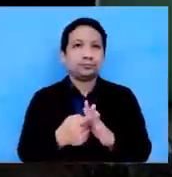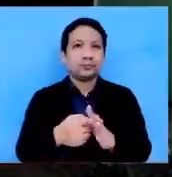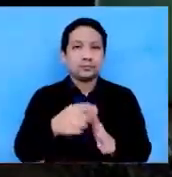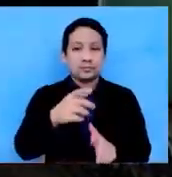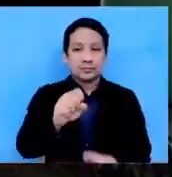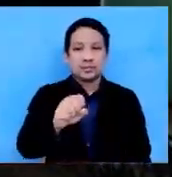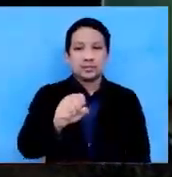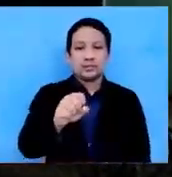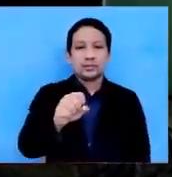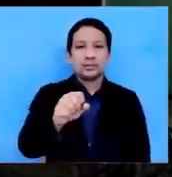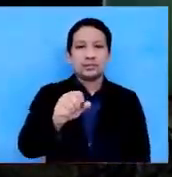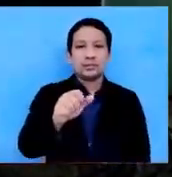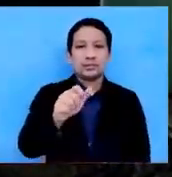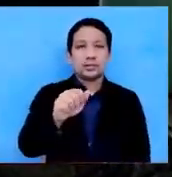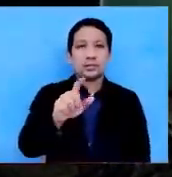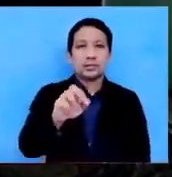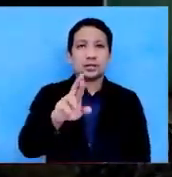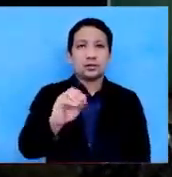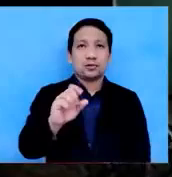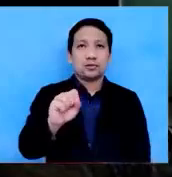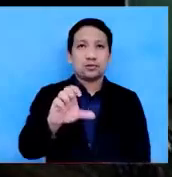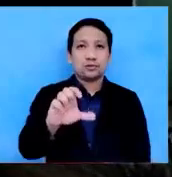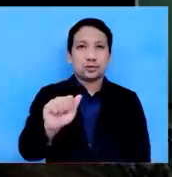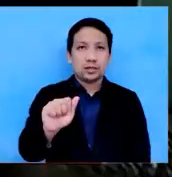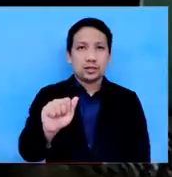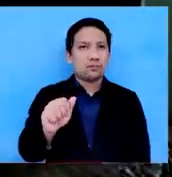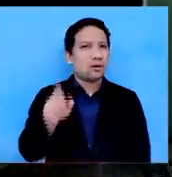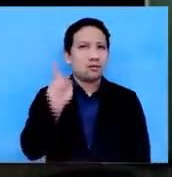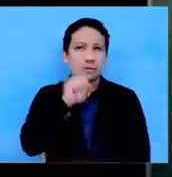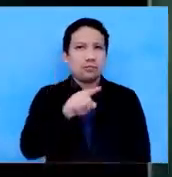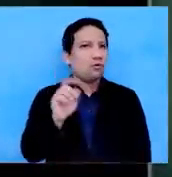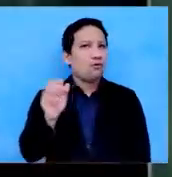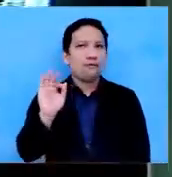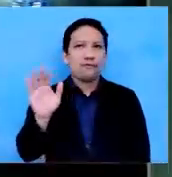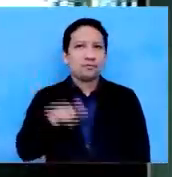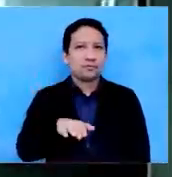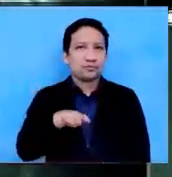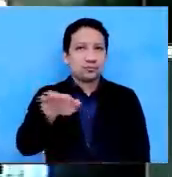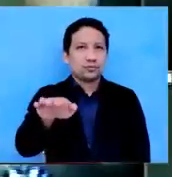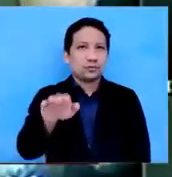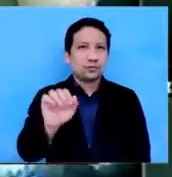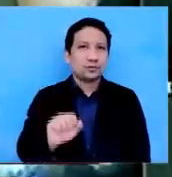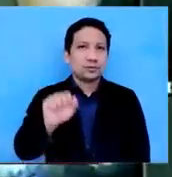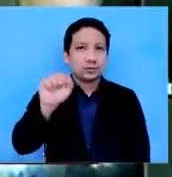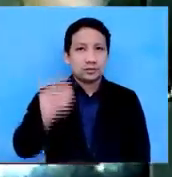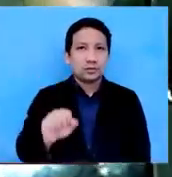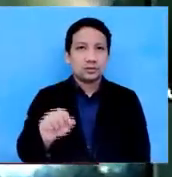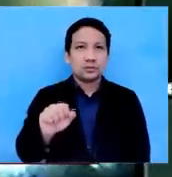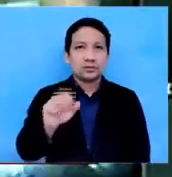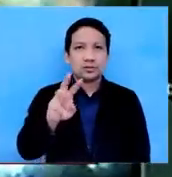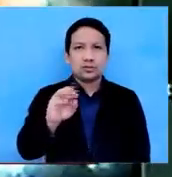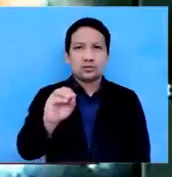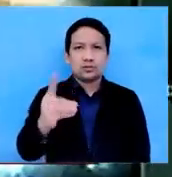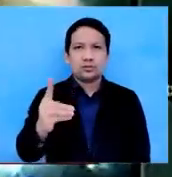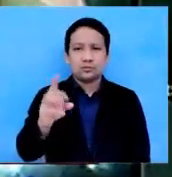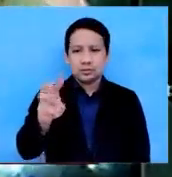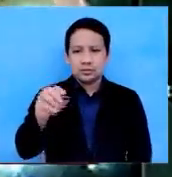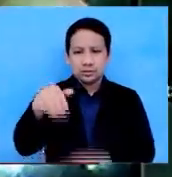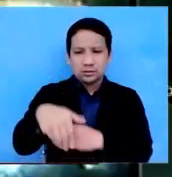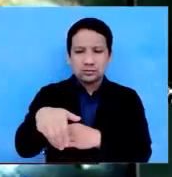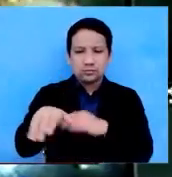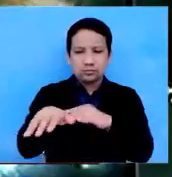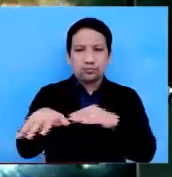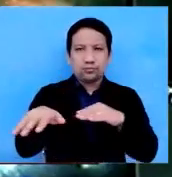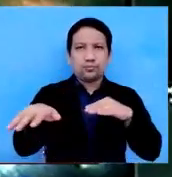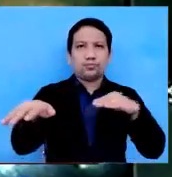clear as day ang pagdaloy ng trapiko. Lipat naman tayo sa Southwoods. Kaninang mga alas 6 ng gabi, umabot ng